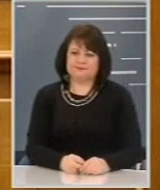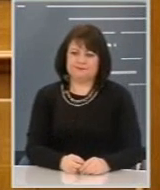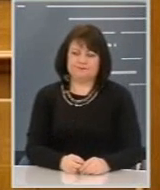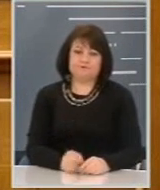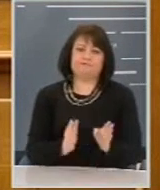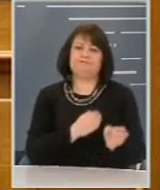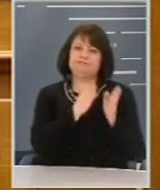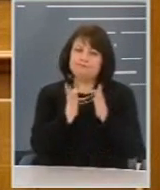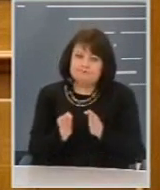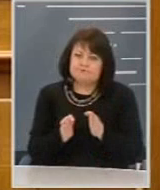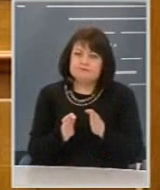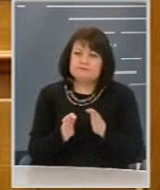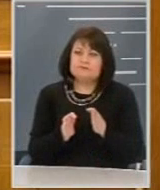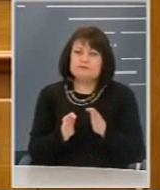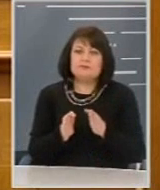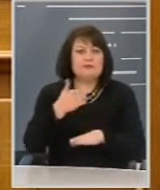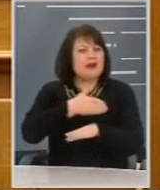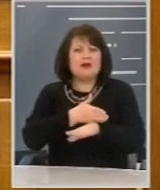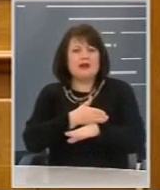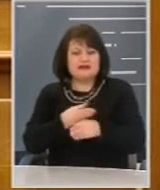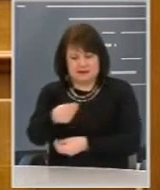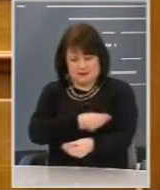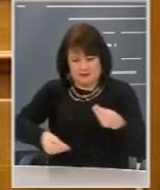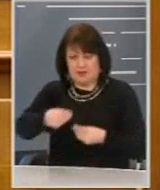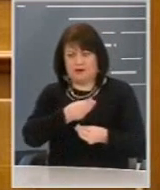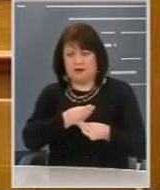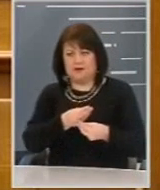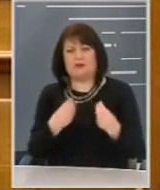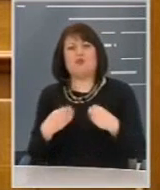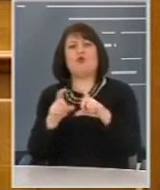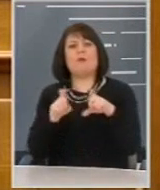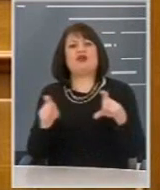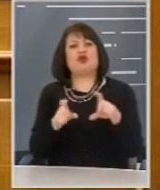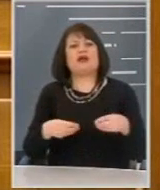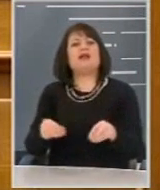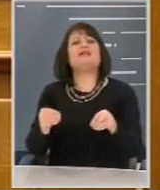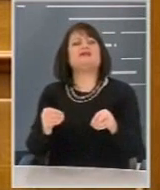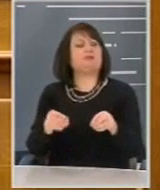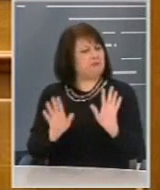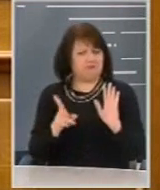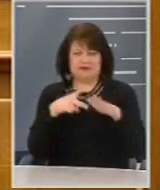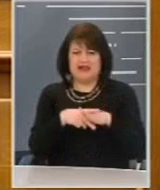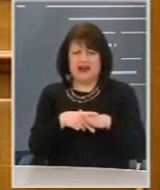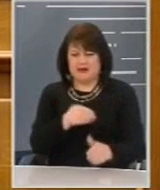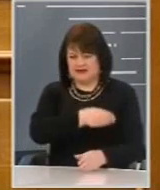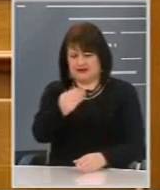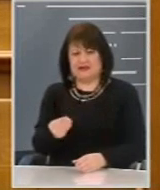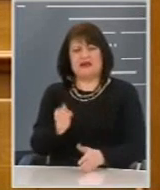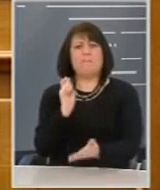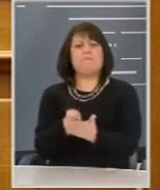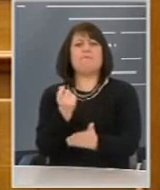ταυτόχρονα δεν αντικαθιστούσαν τις εγγυήσεις όταν πουλάγαν τις μετοχές. Αντίθετα, οι τράπεζες τους δίνανε και